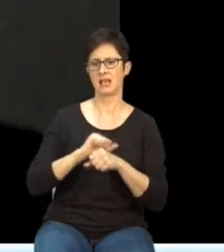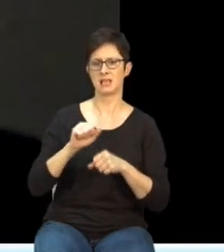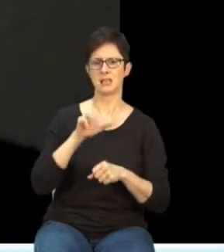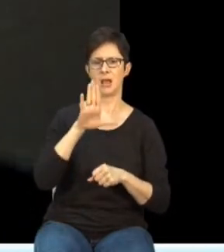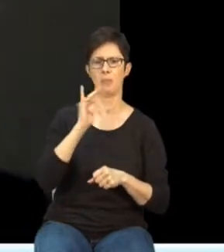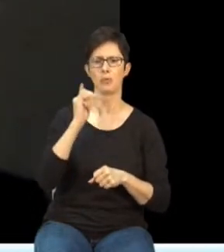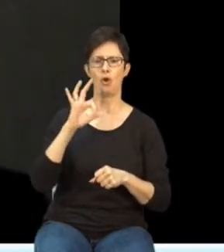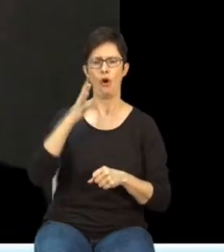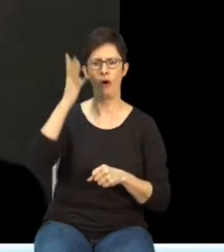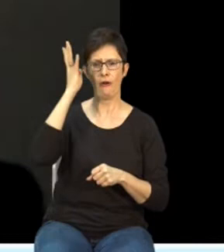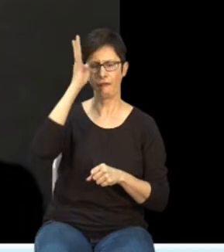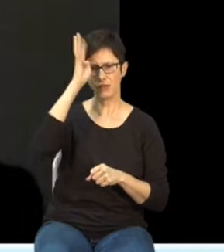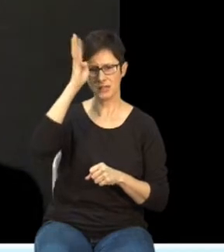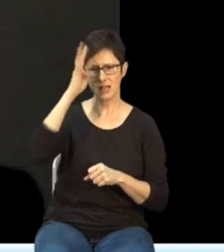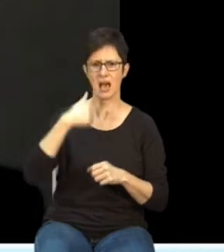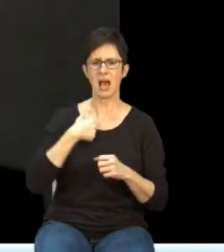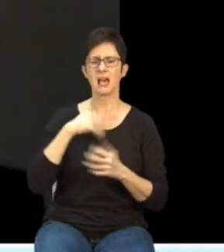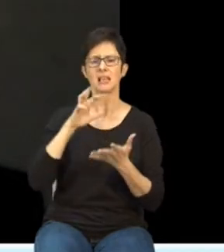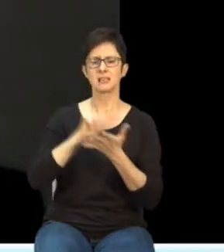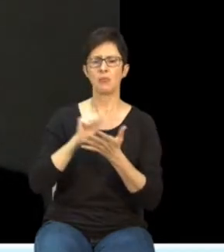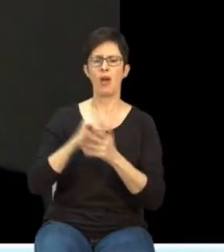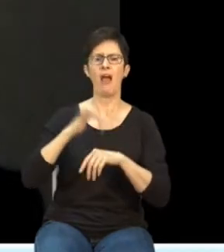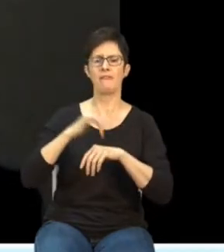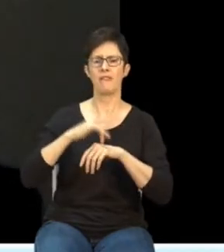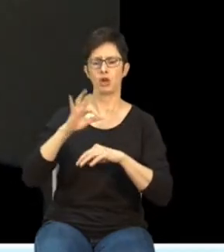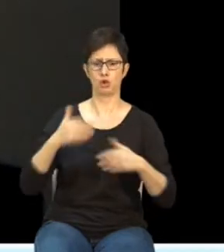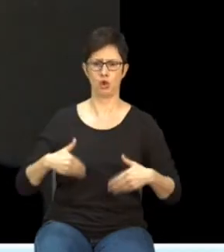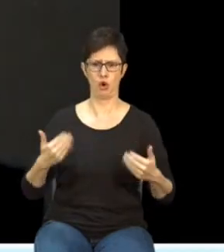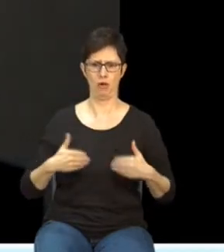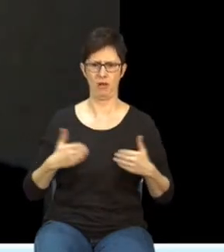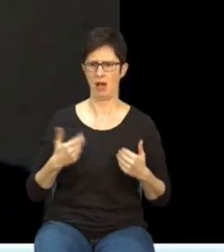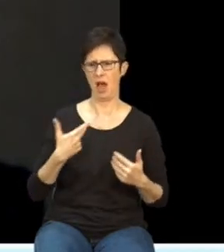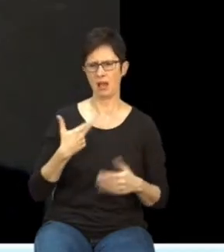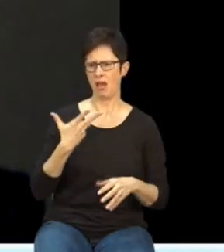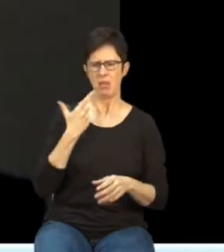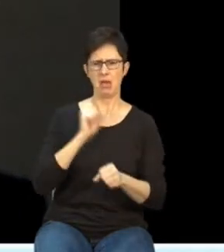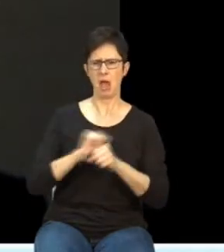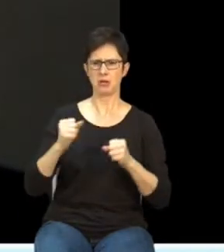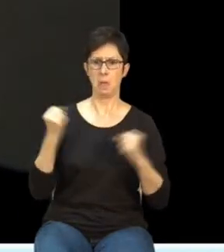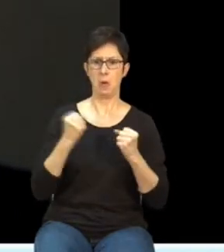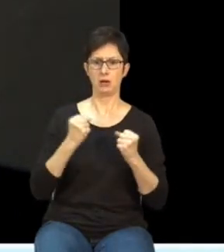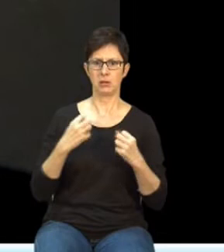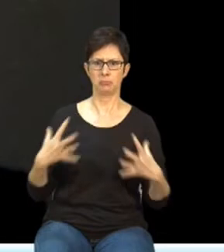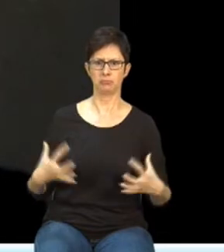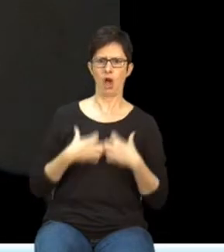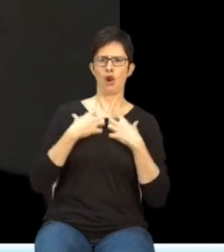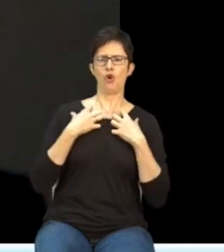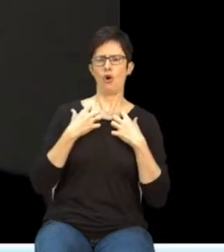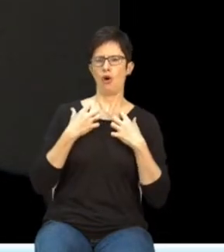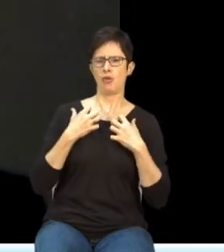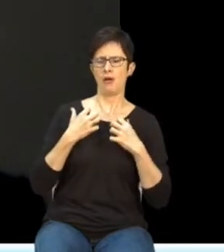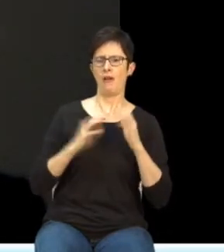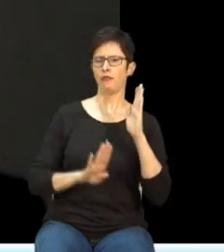zajmuje się efektami zdrowotnymi nie jestem specjalnie bardzo przerażony tymi tym wzrostem